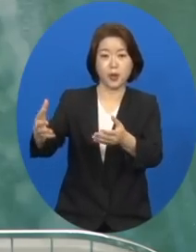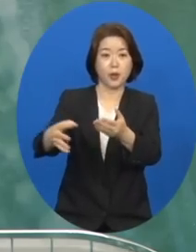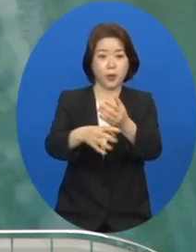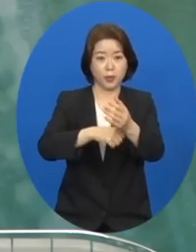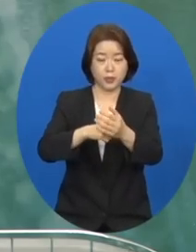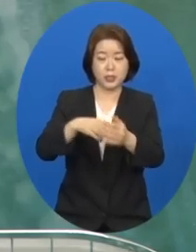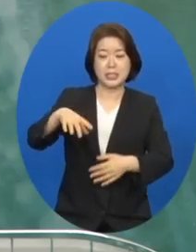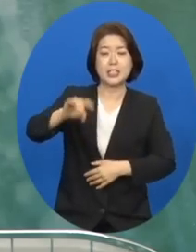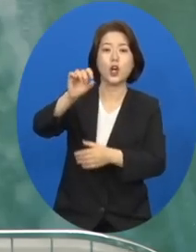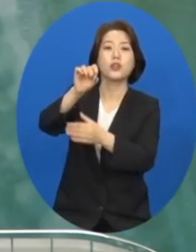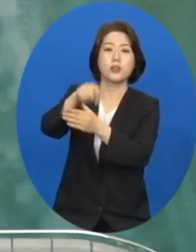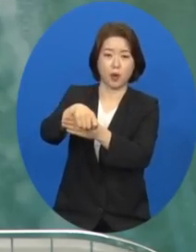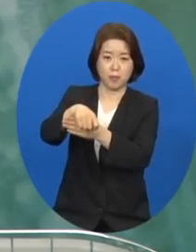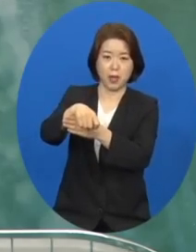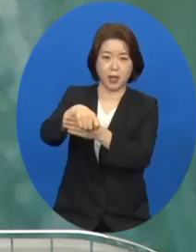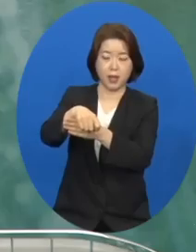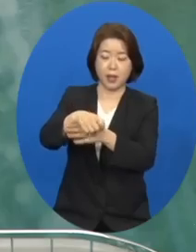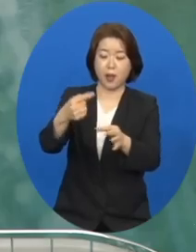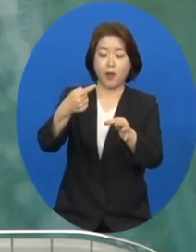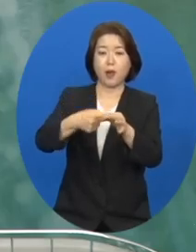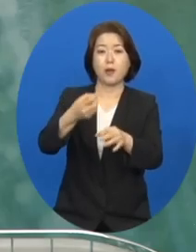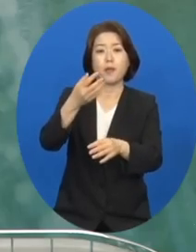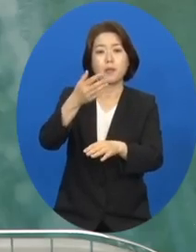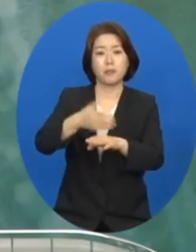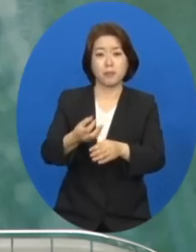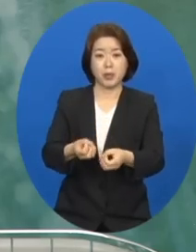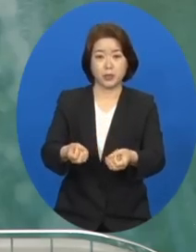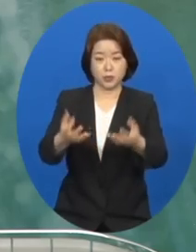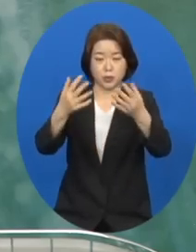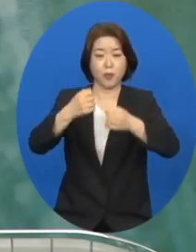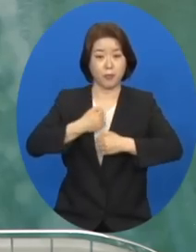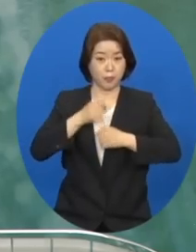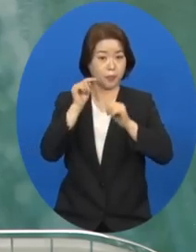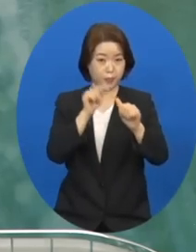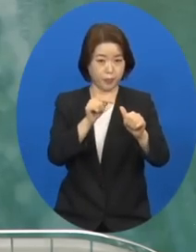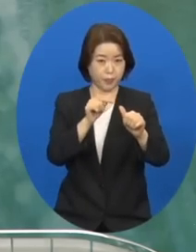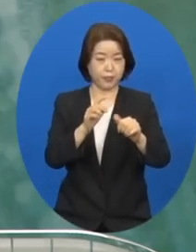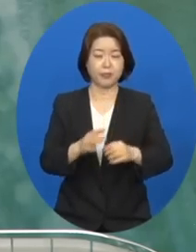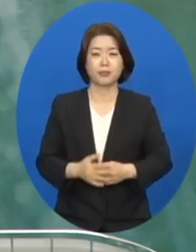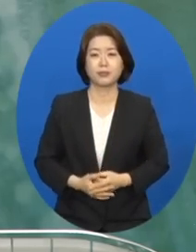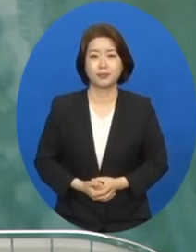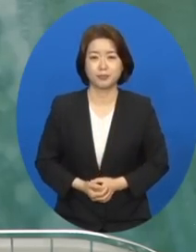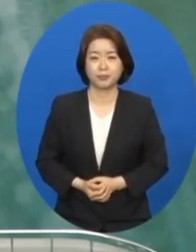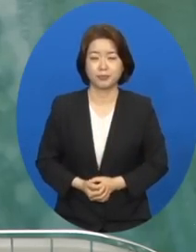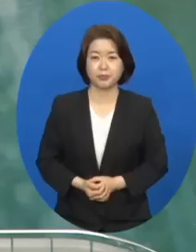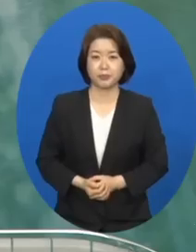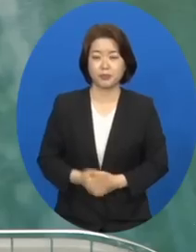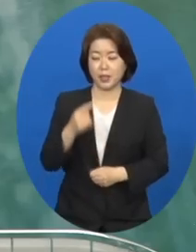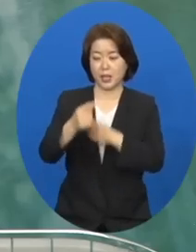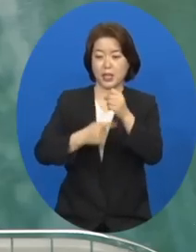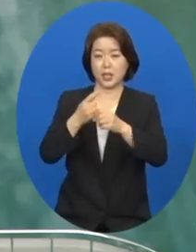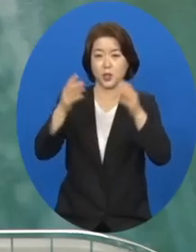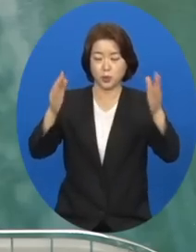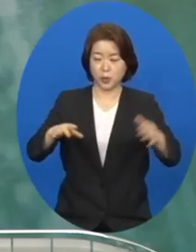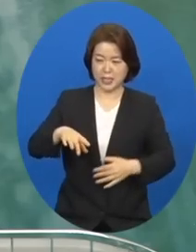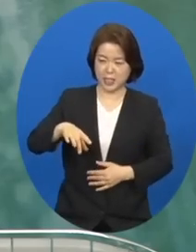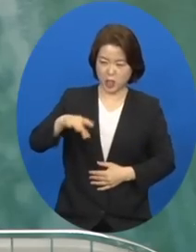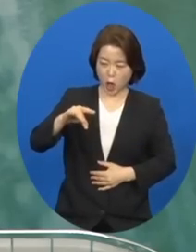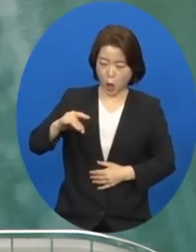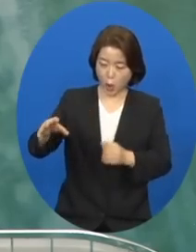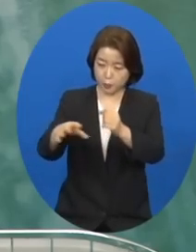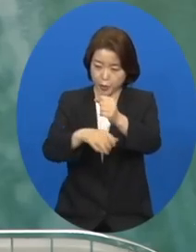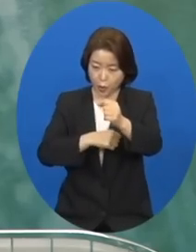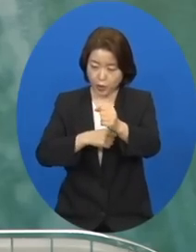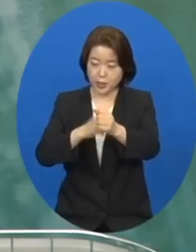열매로 맥주 저를 지켜야 한다고 말씀하시죠 우리가 아 한해동안 처음 거둔 그